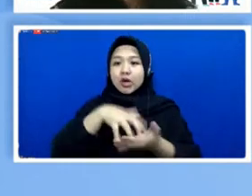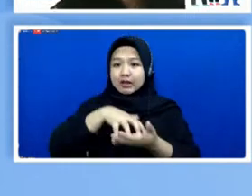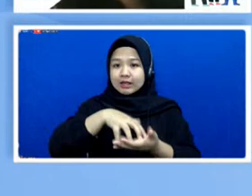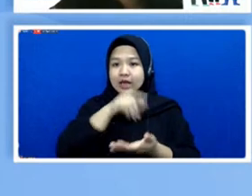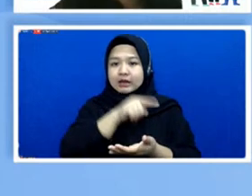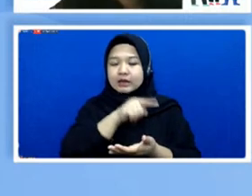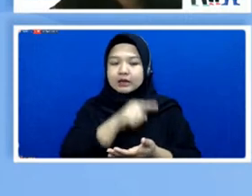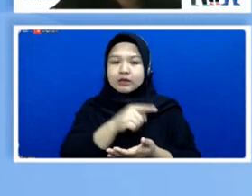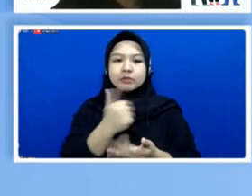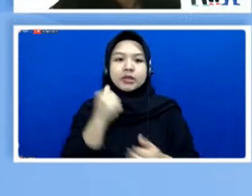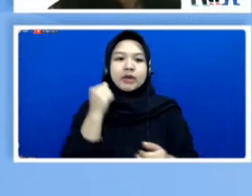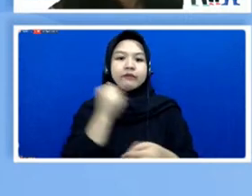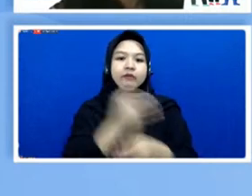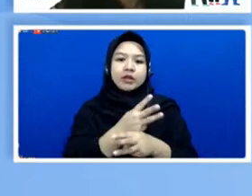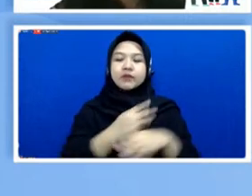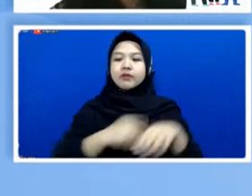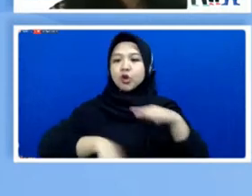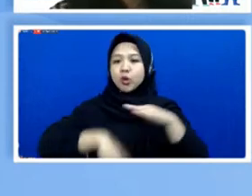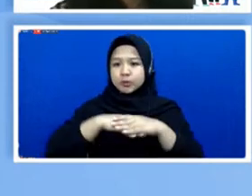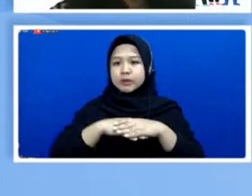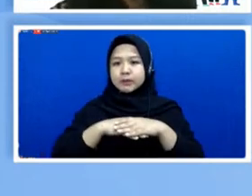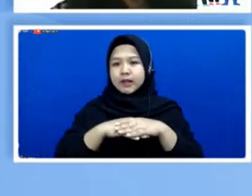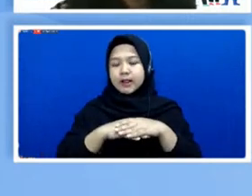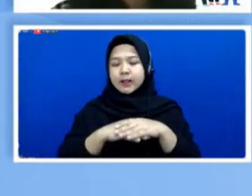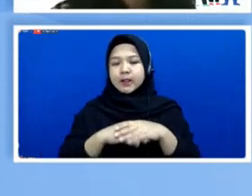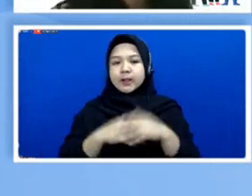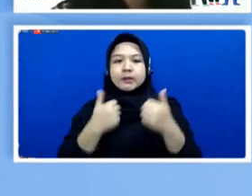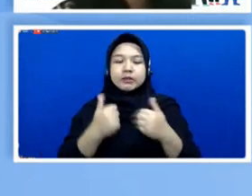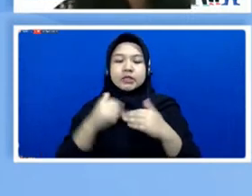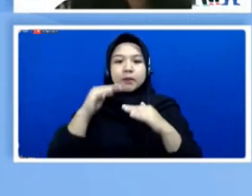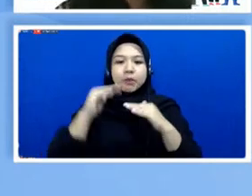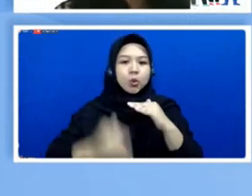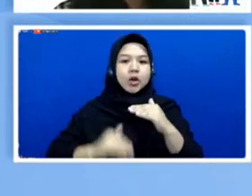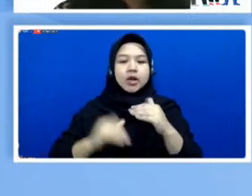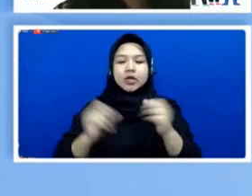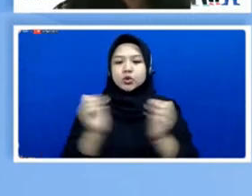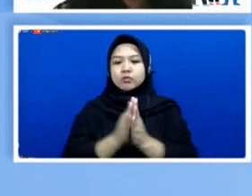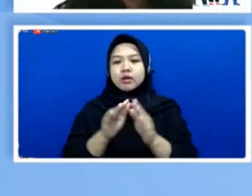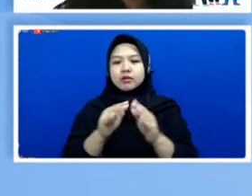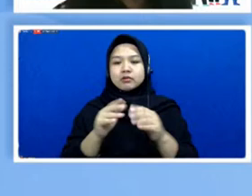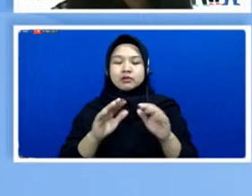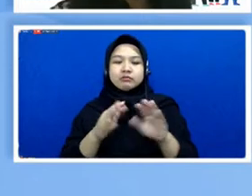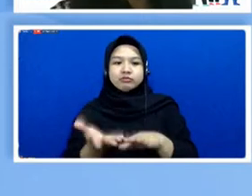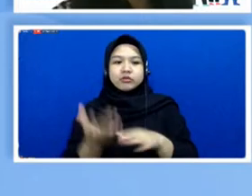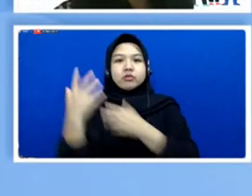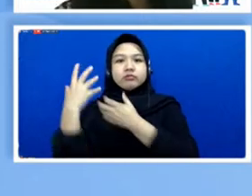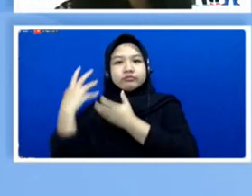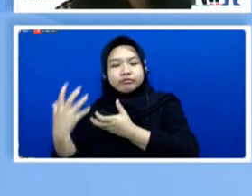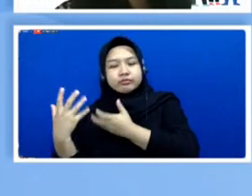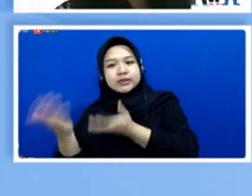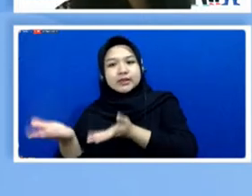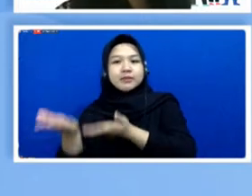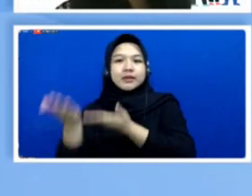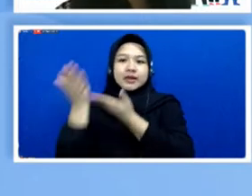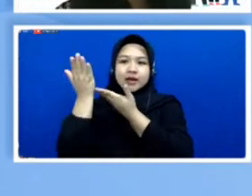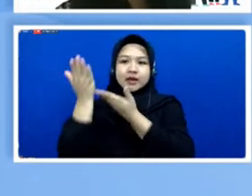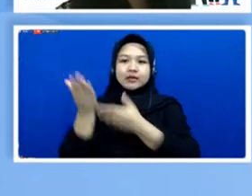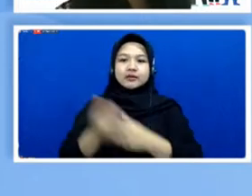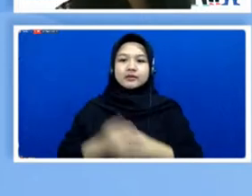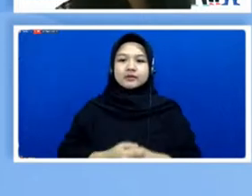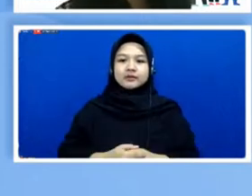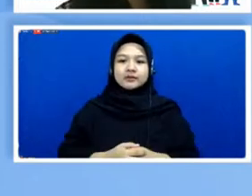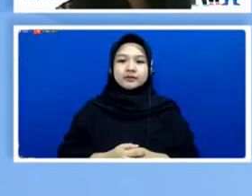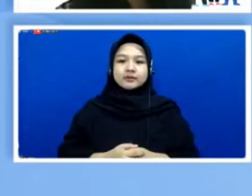akan lebih efektif dan optimal, dan juga dapat menekan kasus kematian dan overall burden of disease. Next.